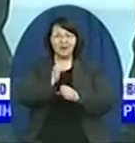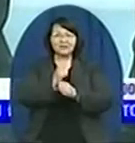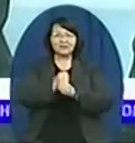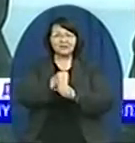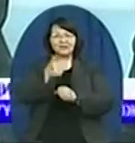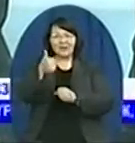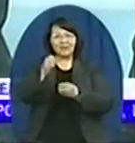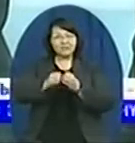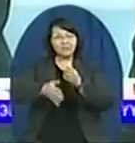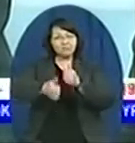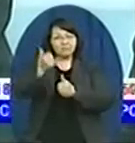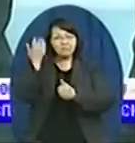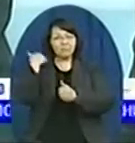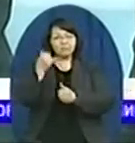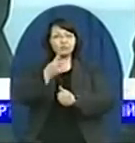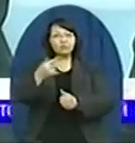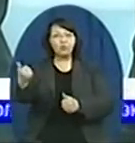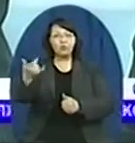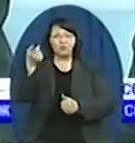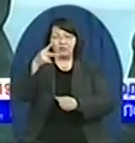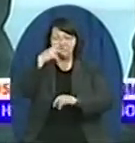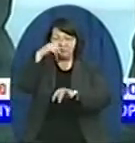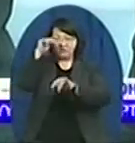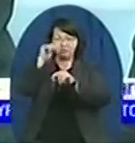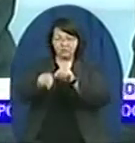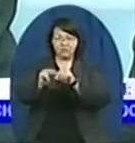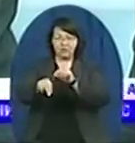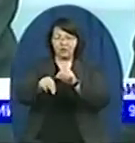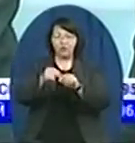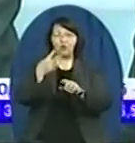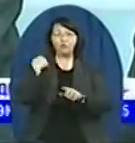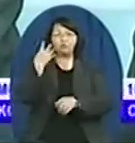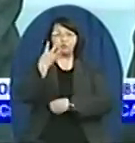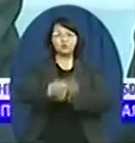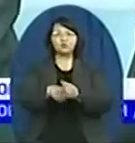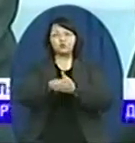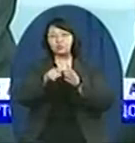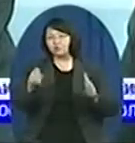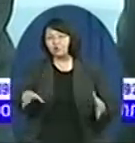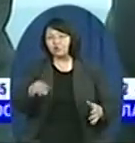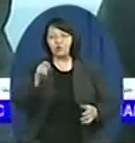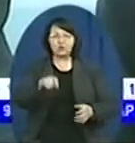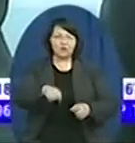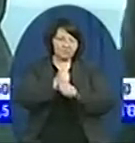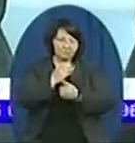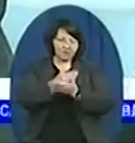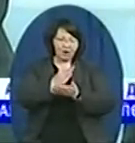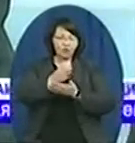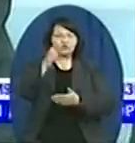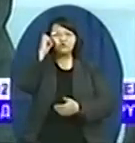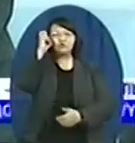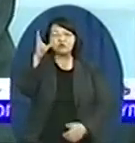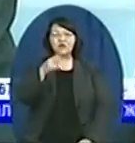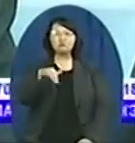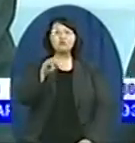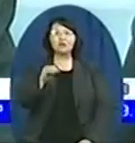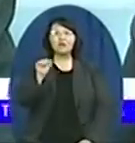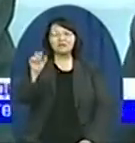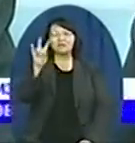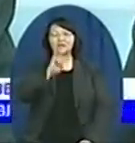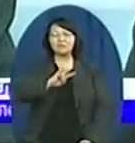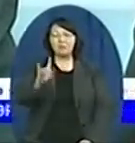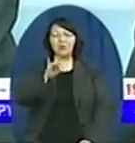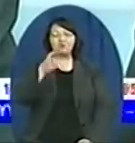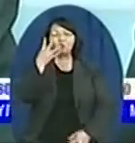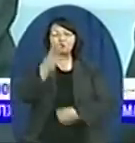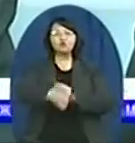гэдэг энэ шалгуур дүн байх шээ. Тэгэхээр өнгөрсөн 4 жилийн хугацаанд одоогийн байгаа ерөнхийлөгч Эдвард Дорж Арчилсан намаас 4 жилийн өмнө нэр